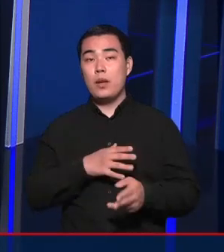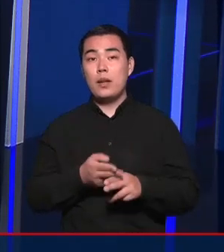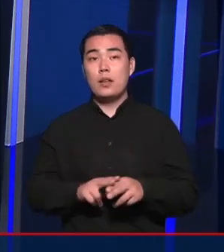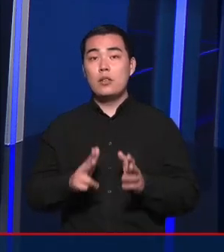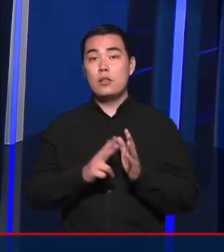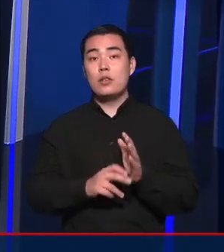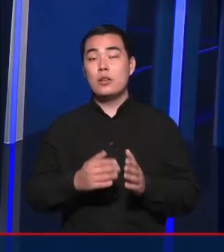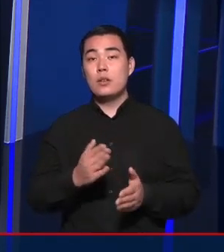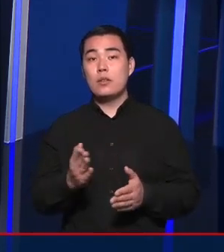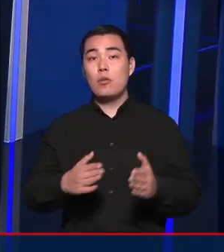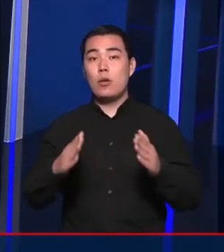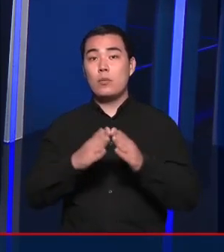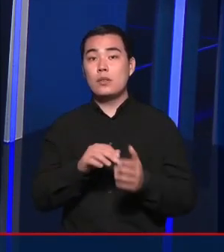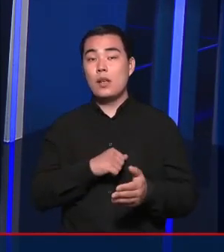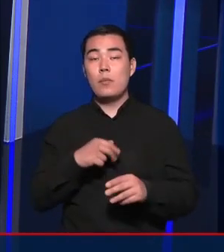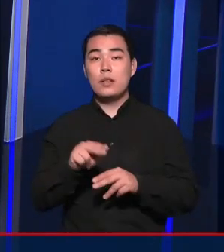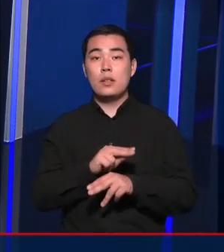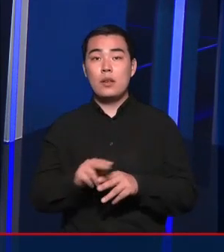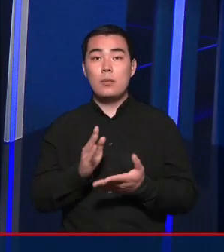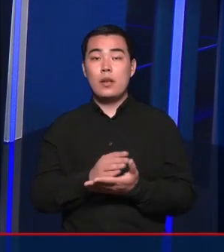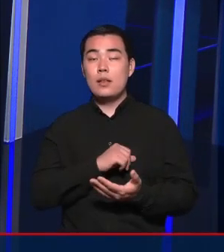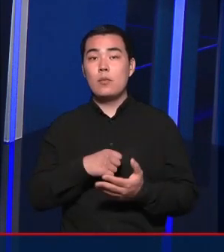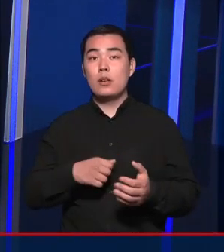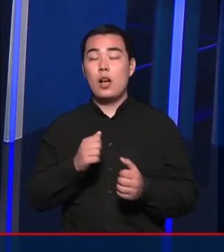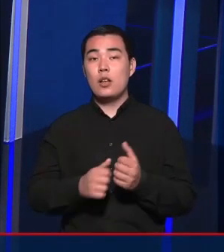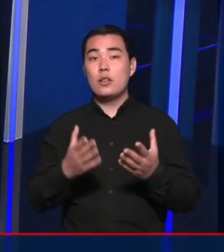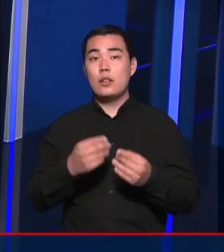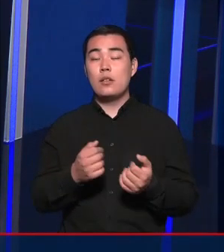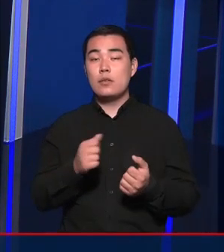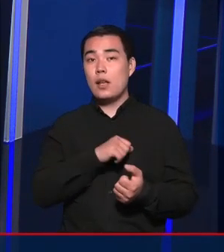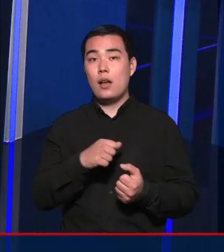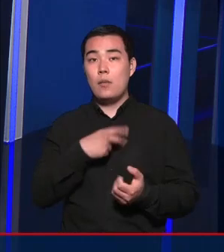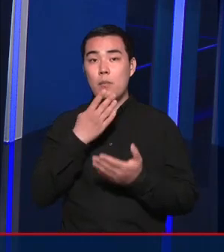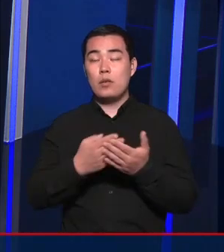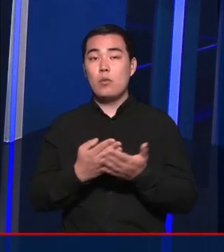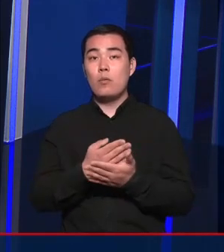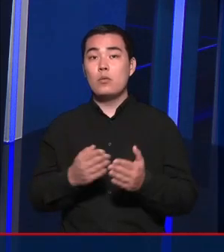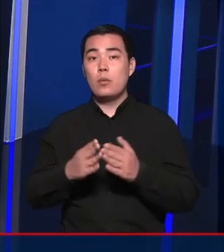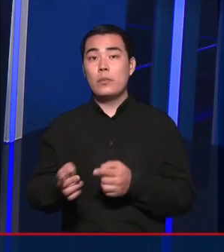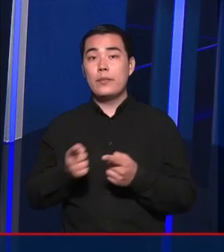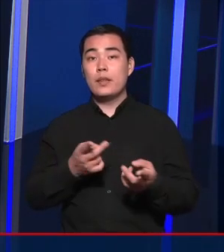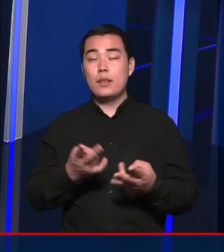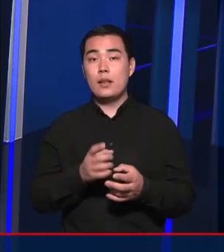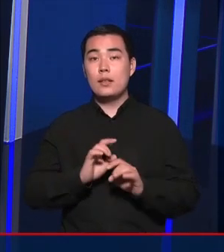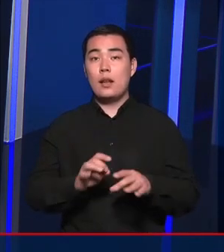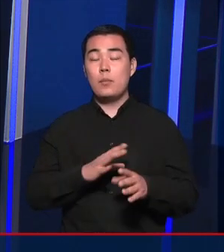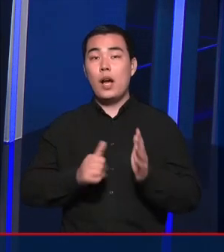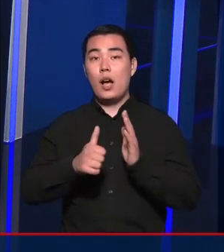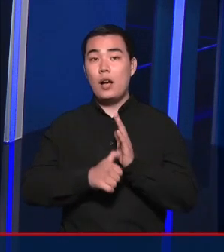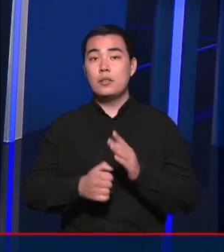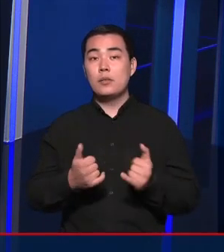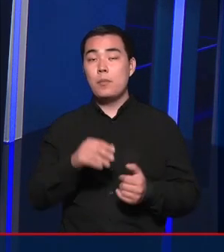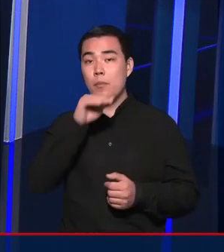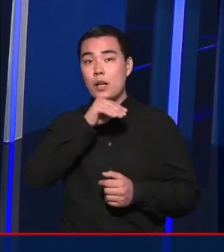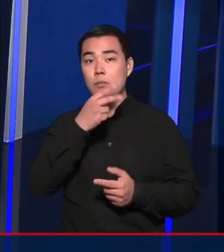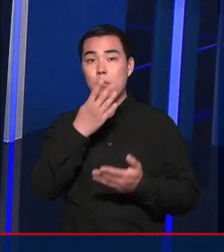Олар 800-ден астам баспананы жөндеп жатыр. Тұрғындар күн суытпай жаңа қонысқа көшіп үлгеруі керек. Сондықтан 600-ден астам